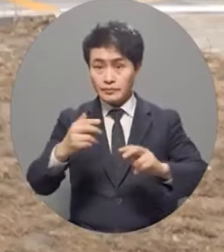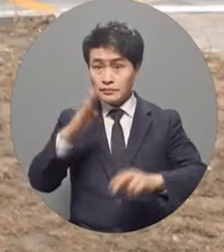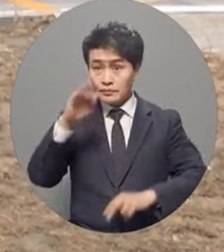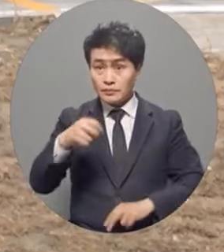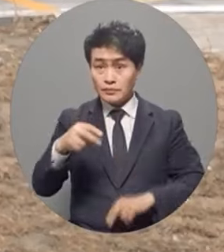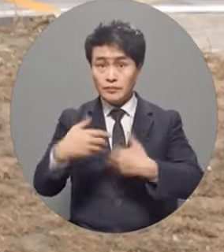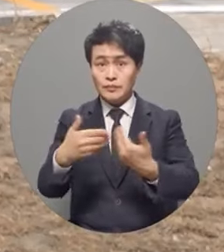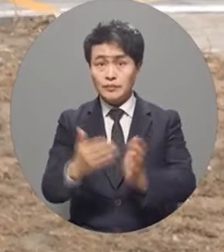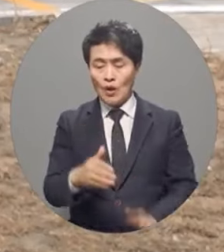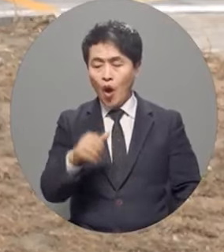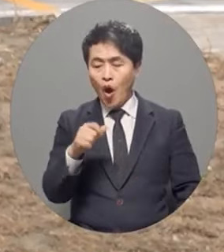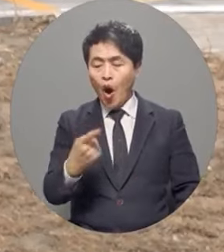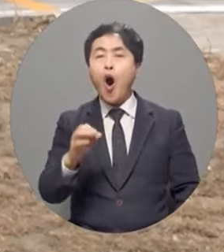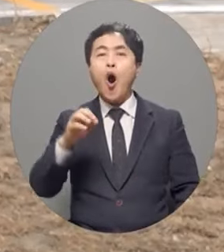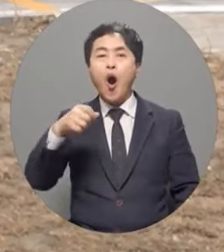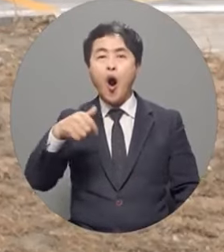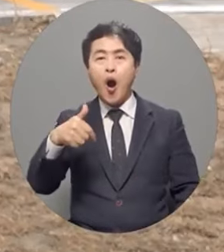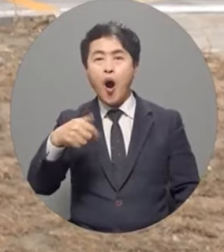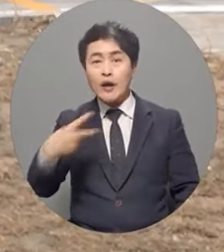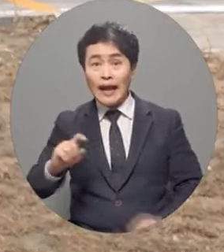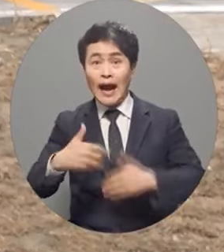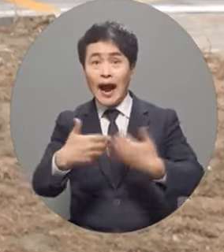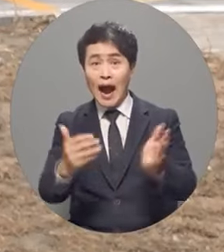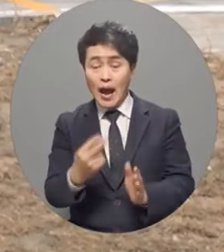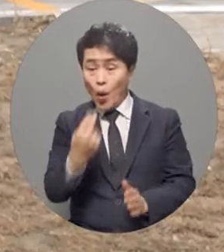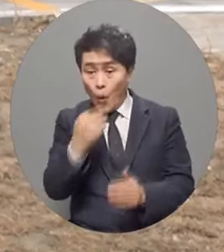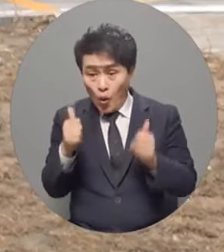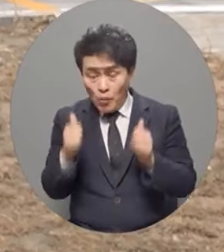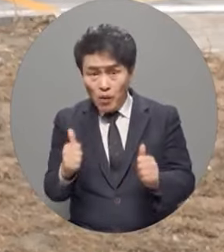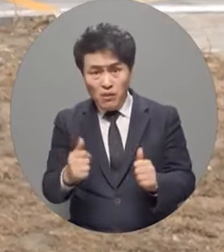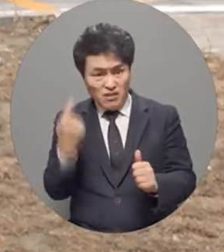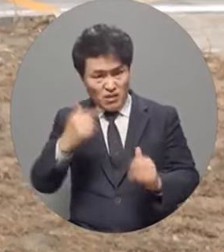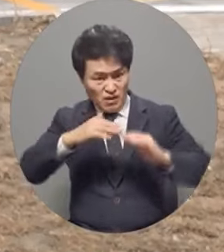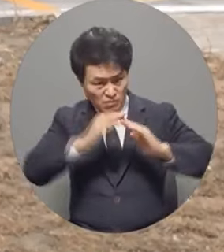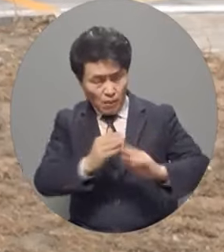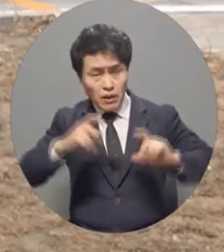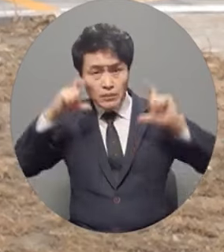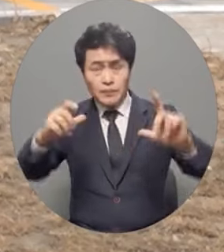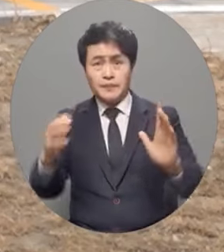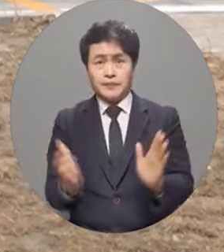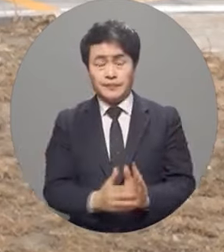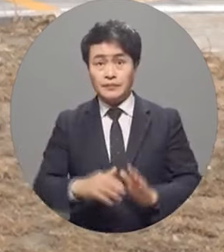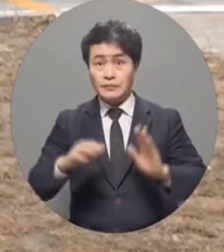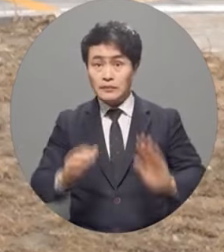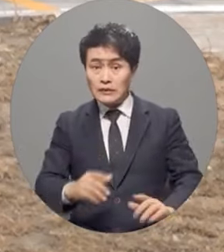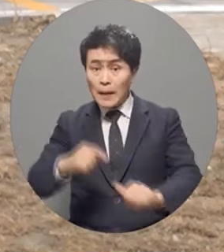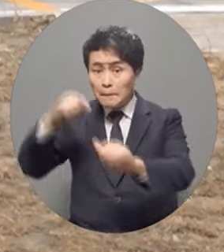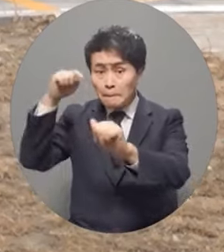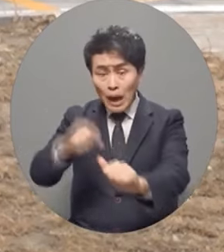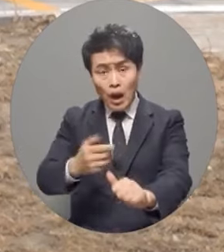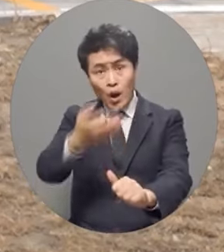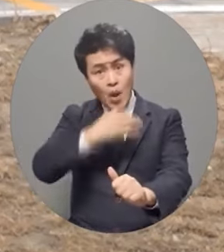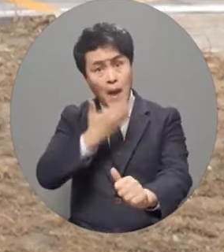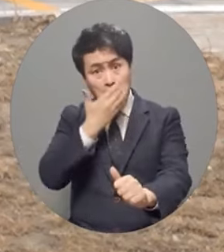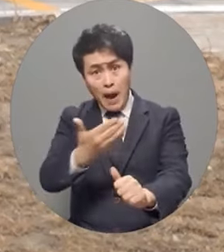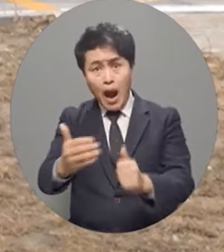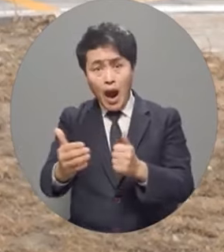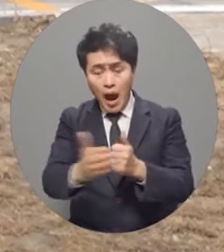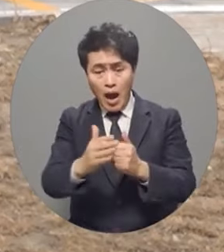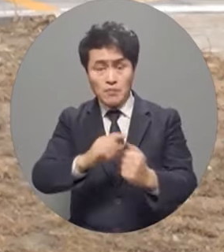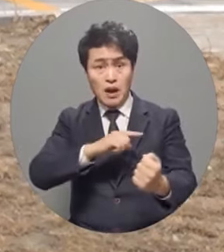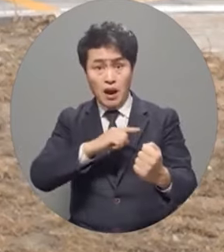업체인 헝다에 대해서는 홍콩 법원이 이미 지난달 청산 명령을 내렸습니다. 이 명령이 효력을 발휘하려면